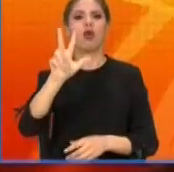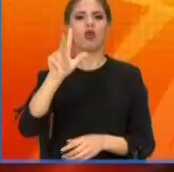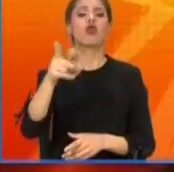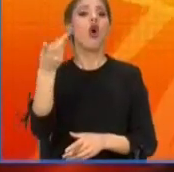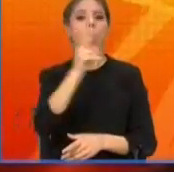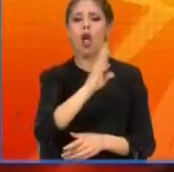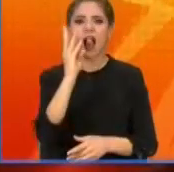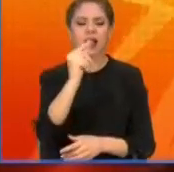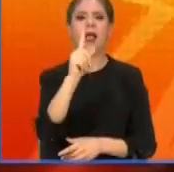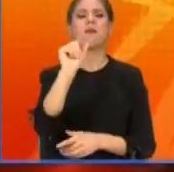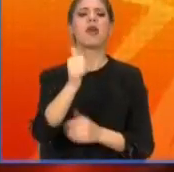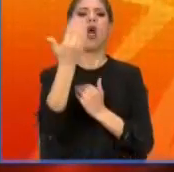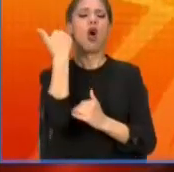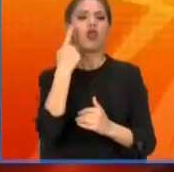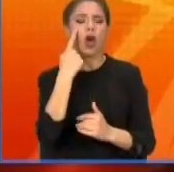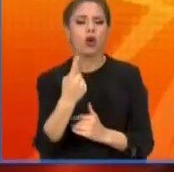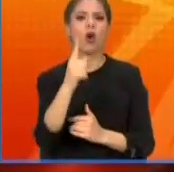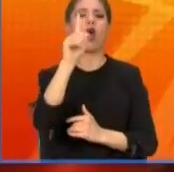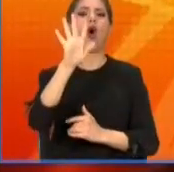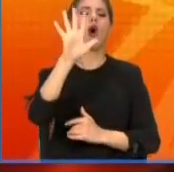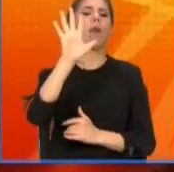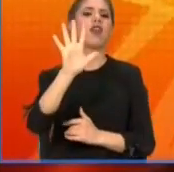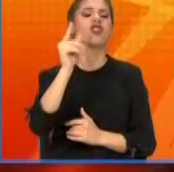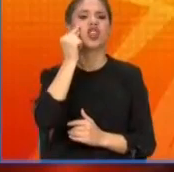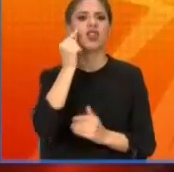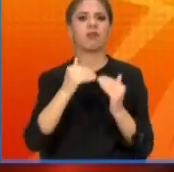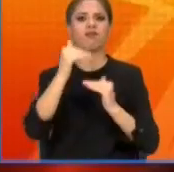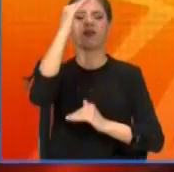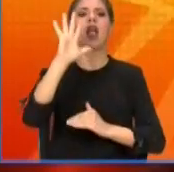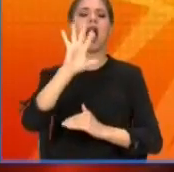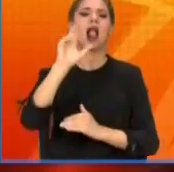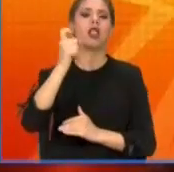sayısı ise bir gün önceye göre 15 kişi yükselişte 59 oldu.